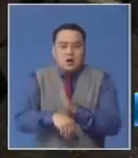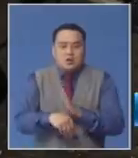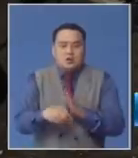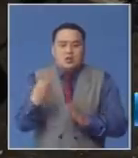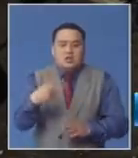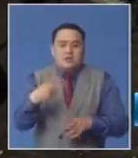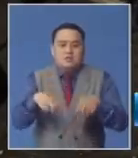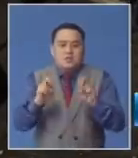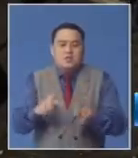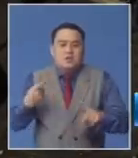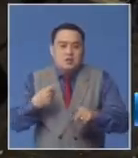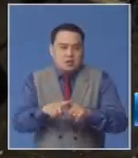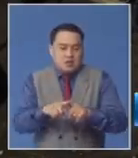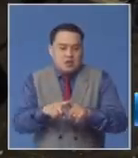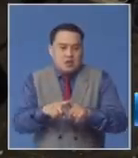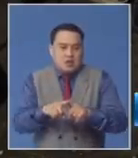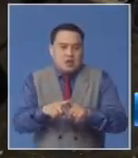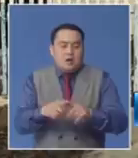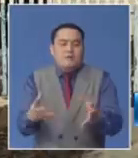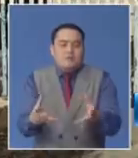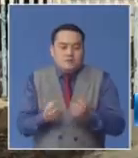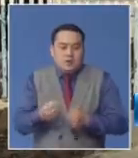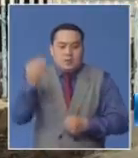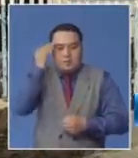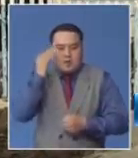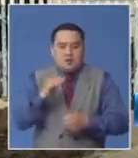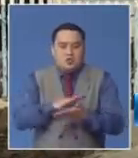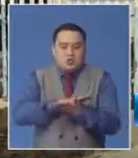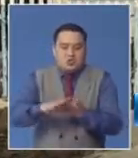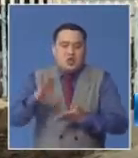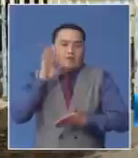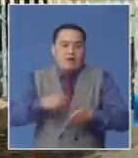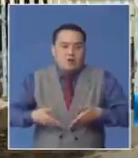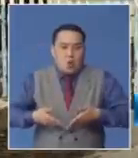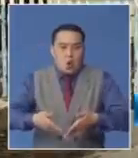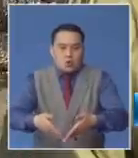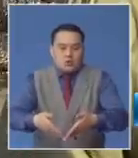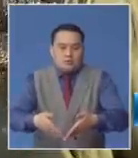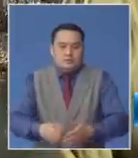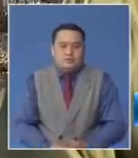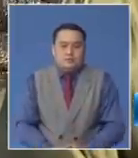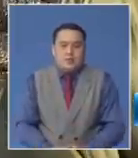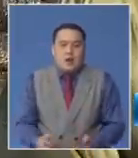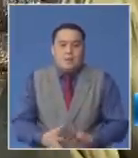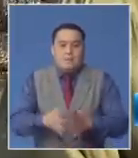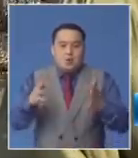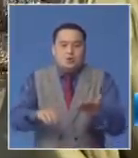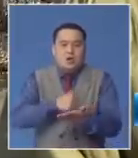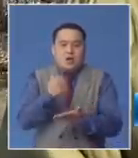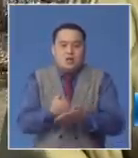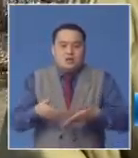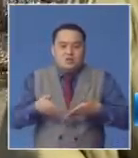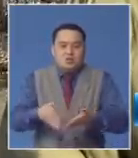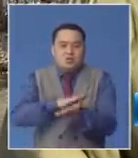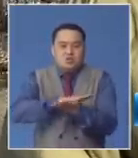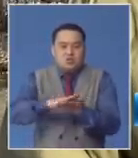20 единиц техники а также приняты все меры по российские водопропускных сооружений самые большие бо головные арыки всё сейчас